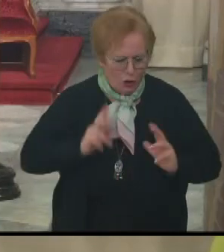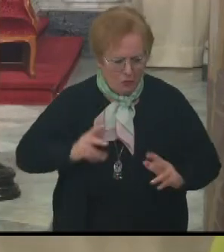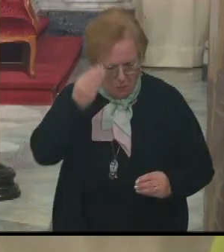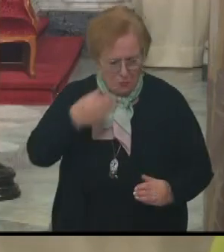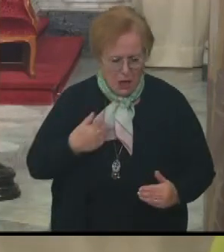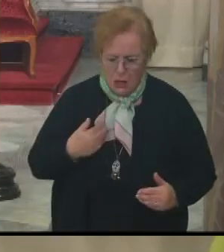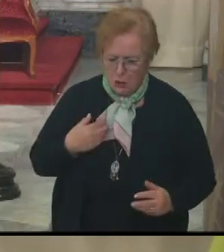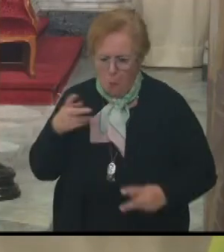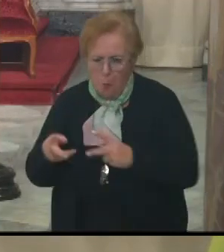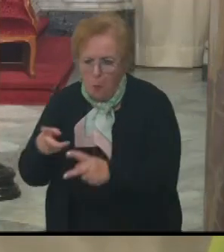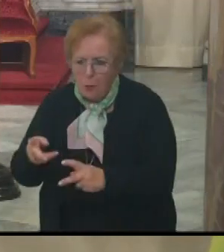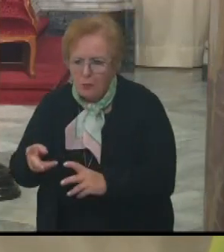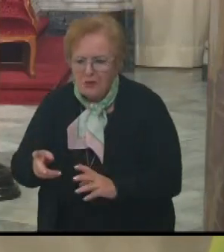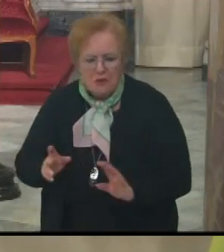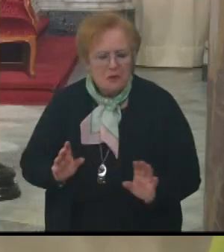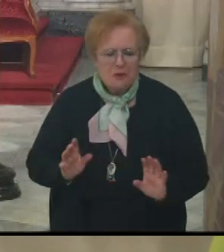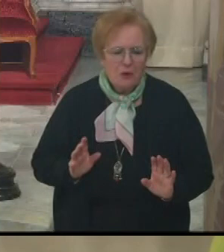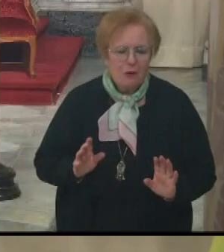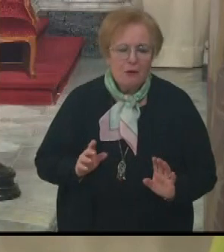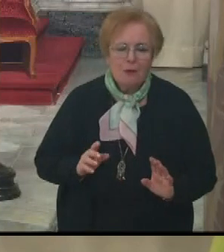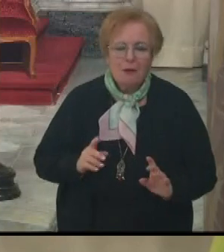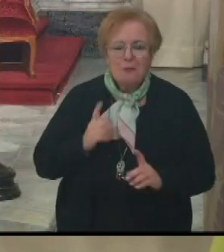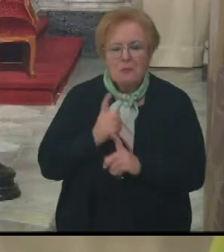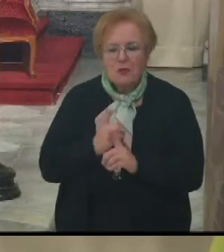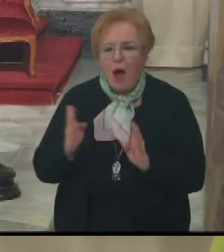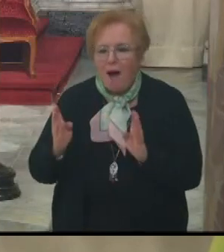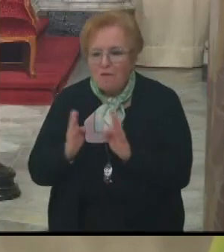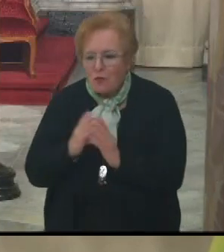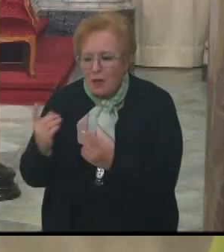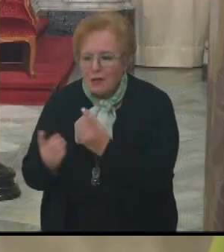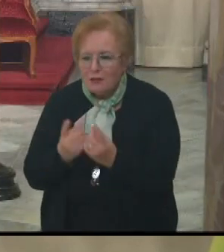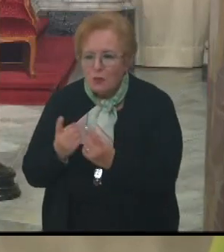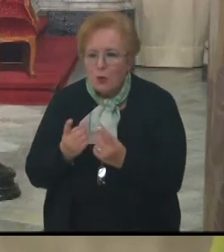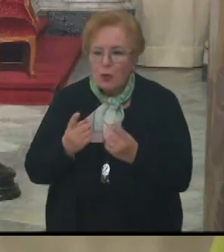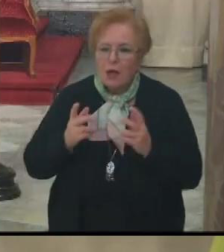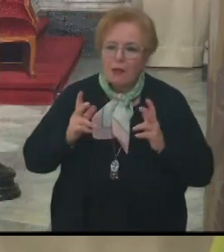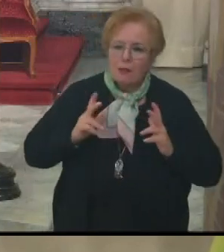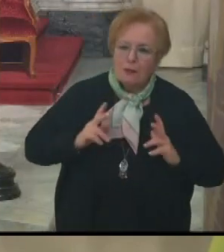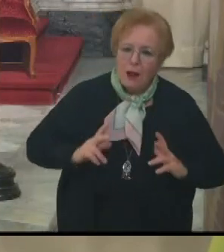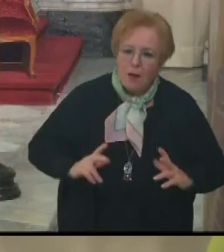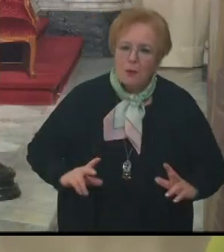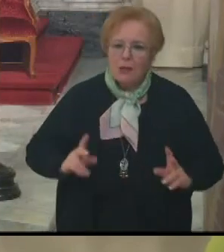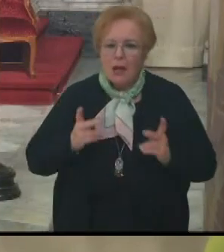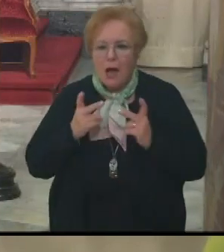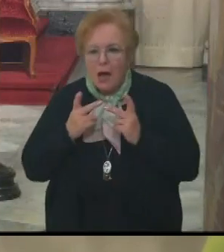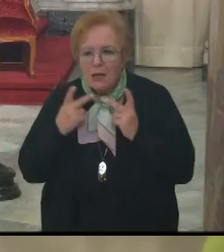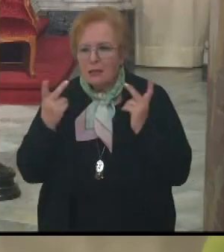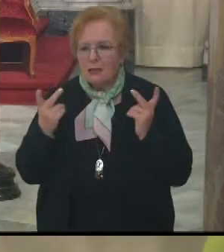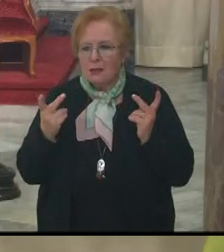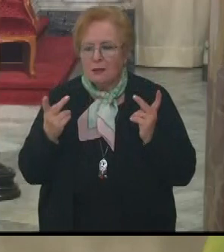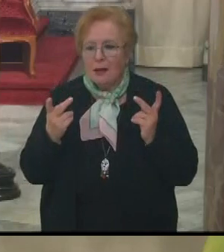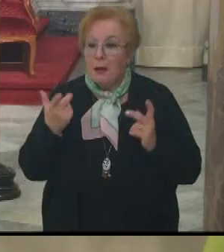Con serenità e con bontà, perché solo l'amore può vincere il